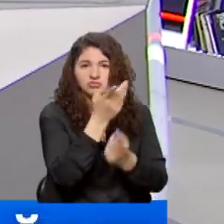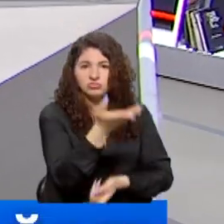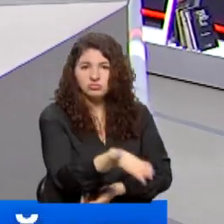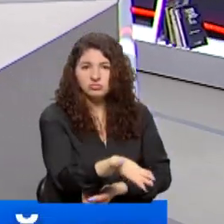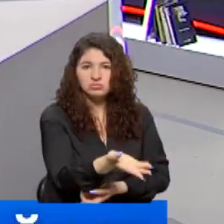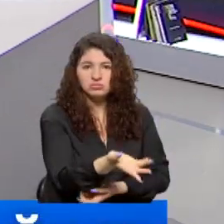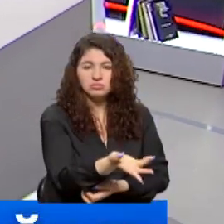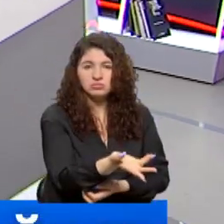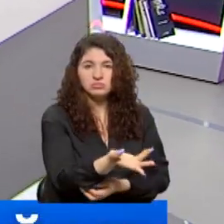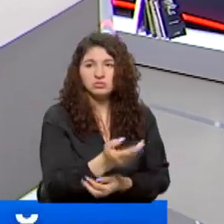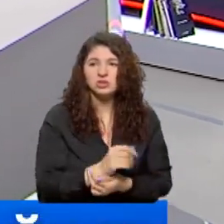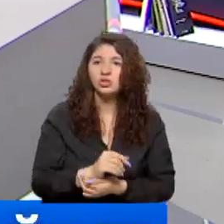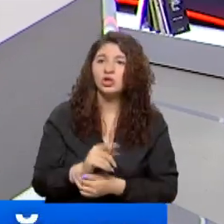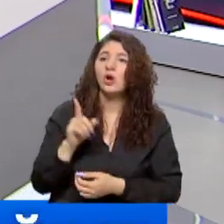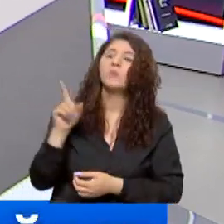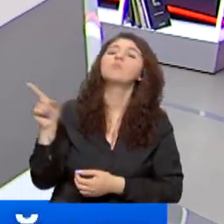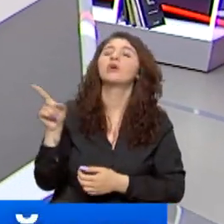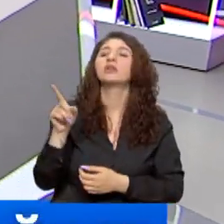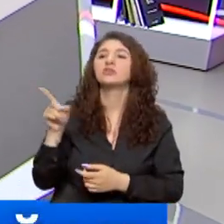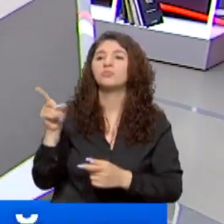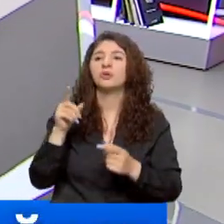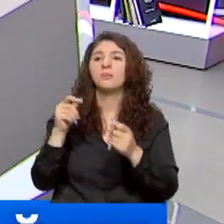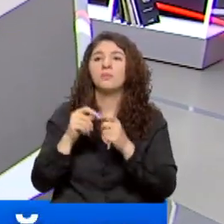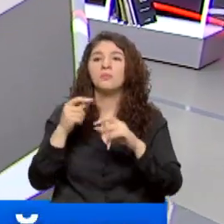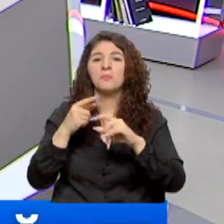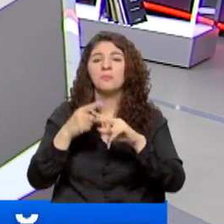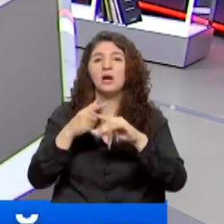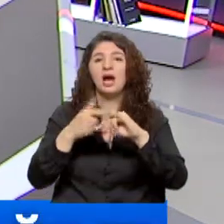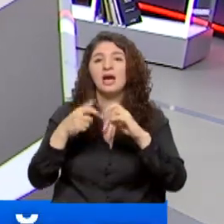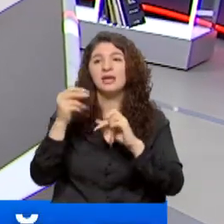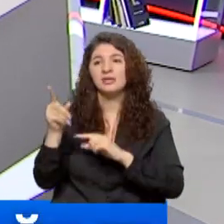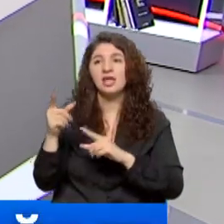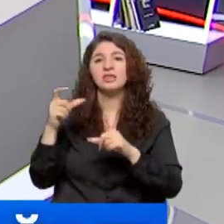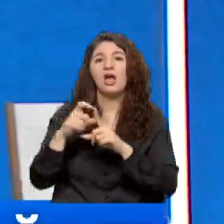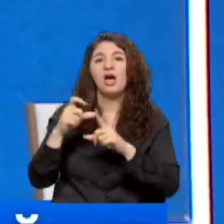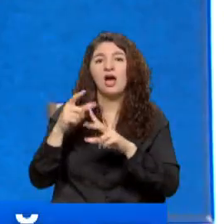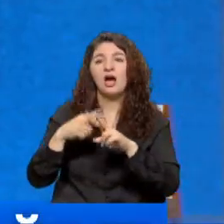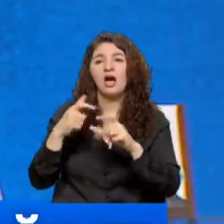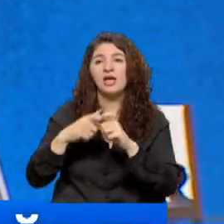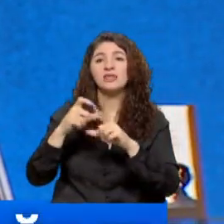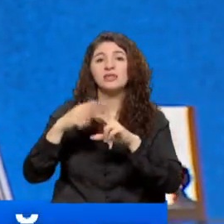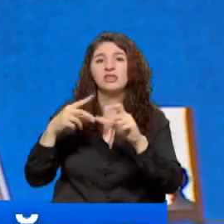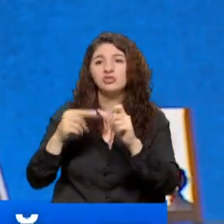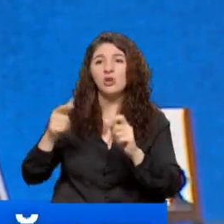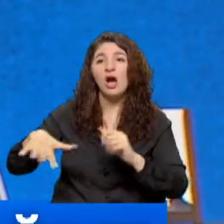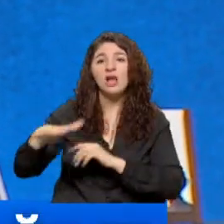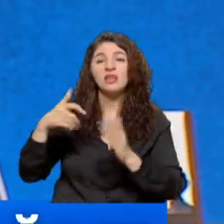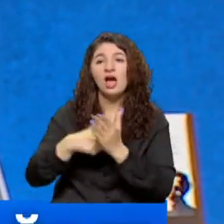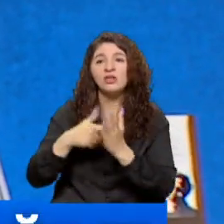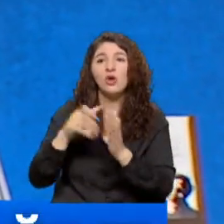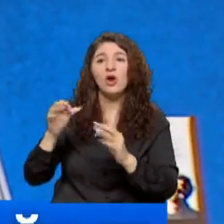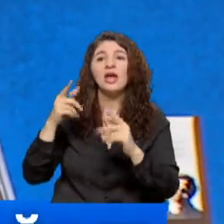karşıyız burası bu Bahri Dağdaş var çok enteresan bu alan şeyin adı o